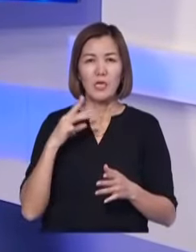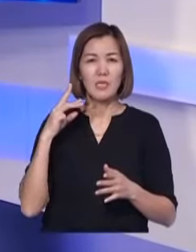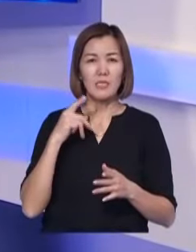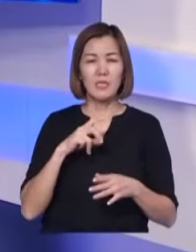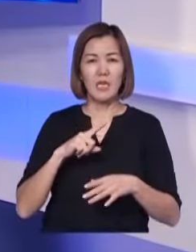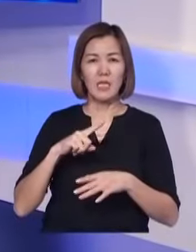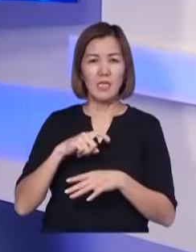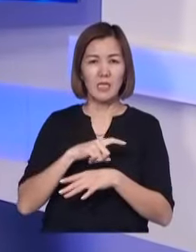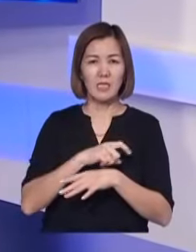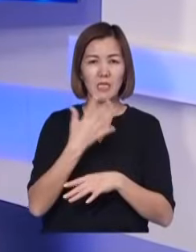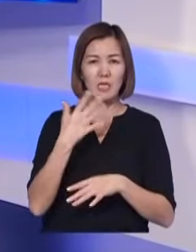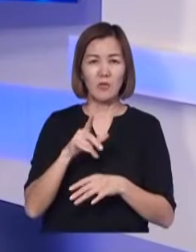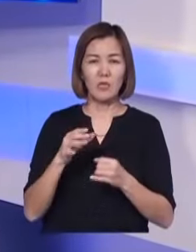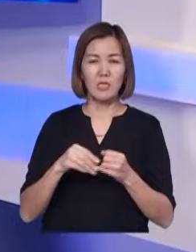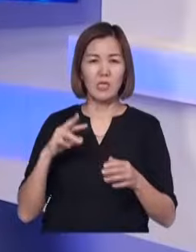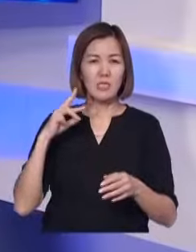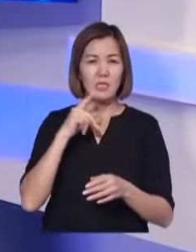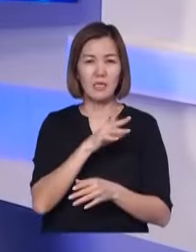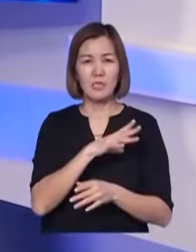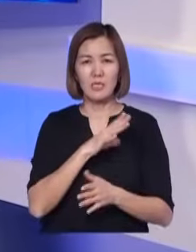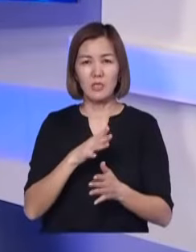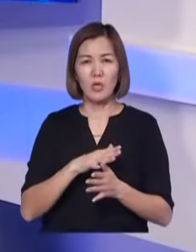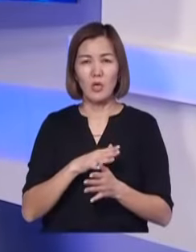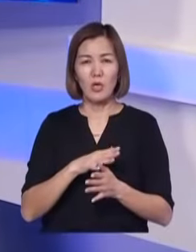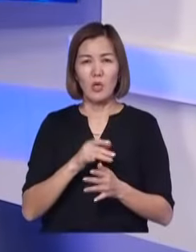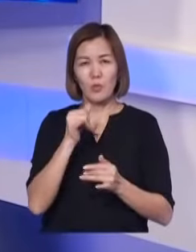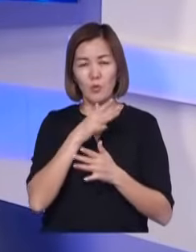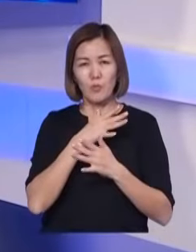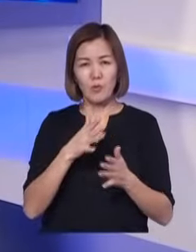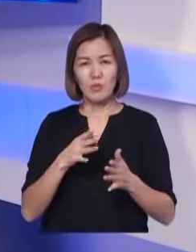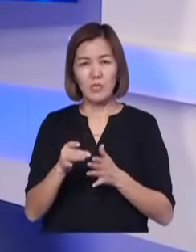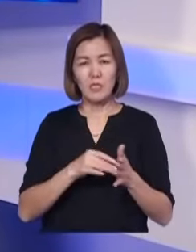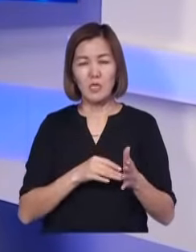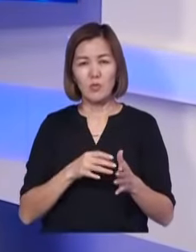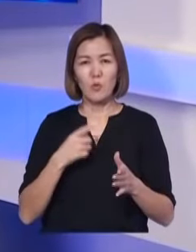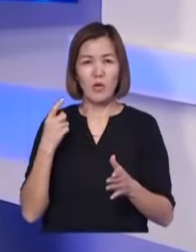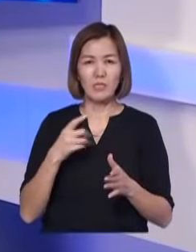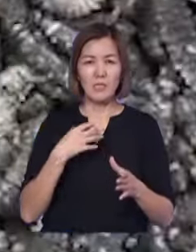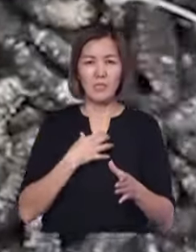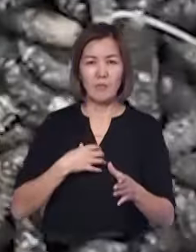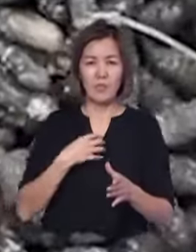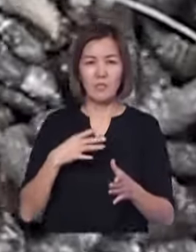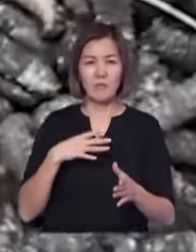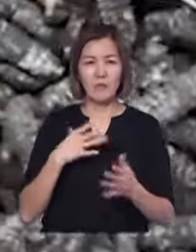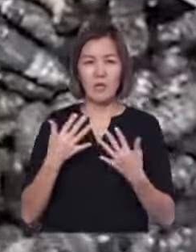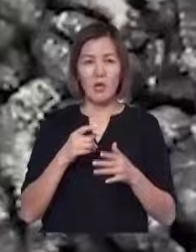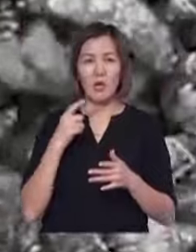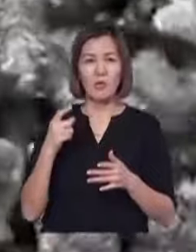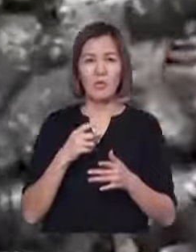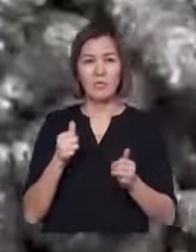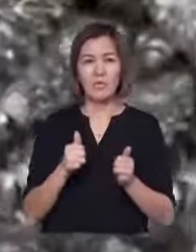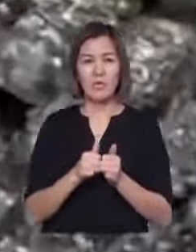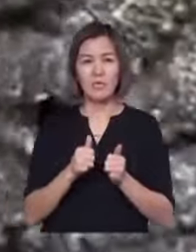гектар егістікке зиянын тигізген. Көбейі тоқтамағандықтан шаруалар бірден дабыл қақты. Нәтижесінде Ауыл шаруашылығы министрлігіне